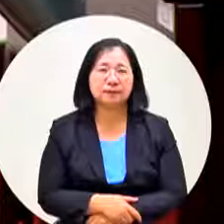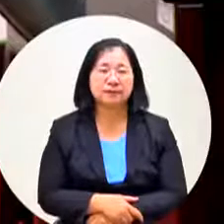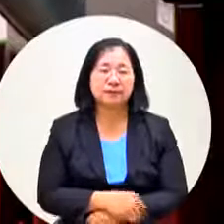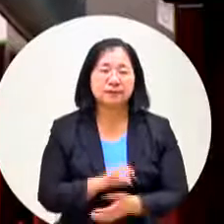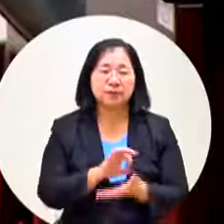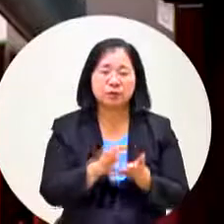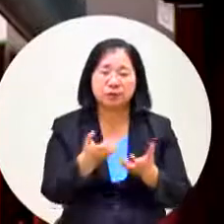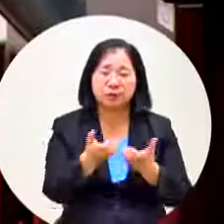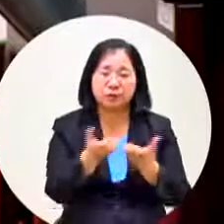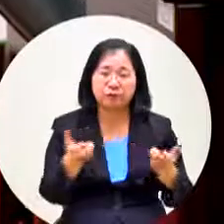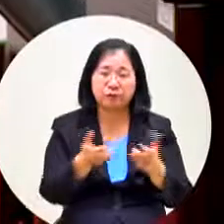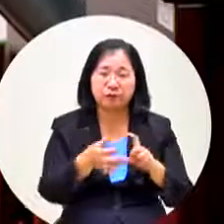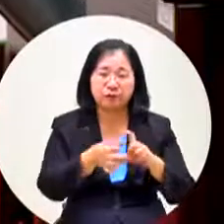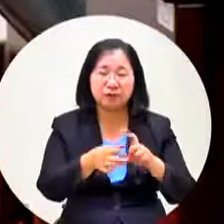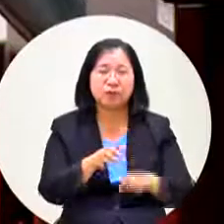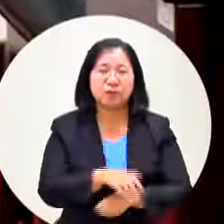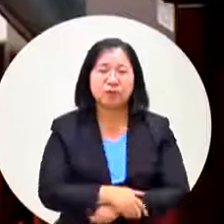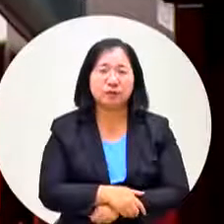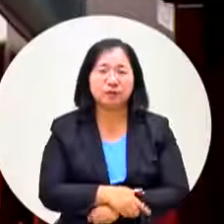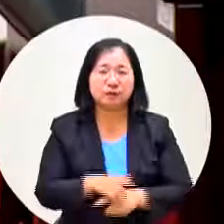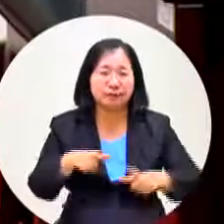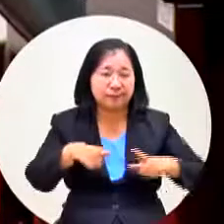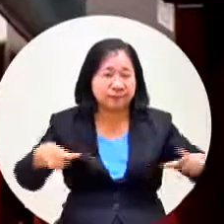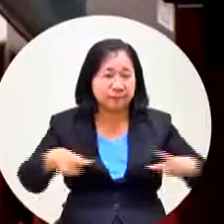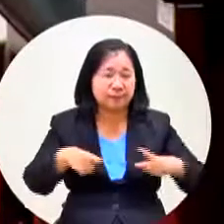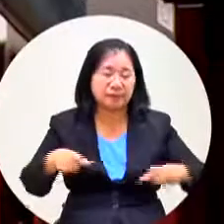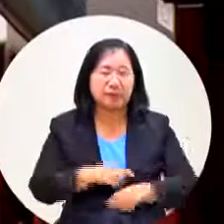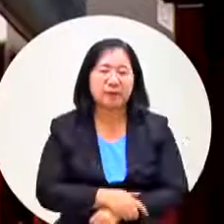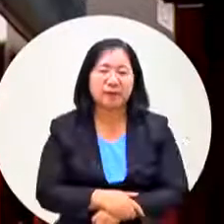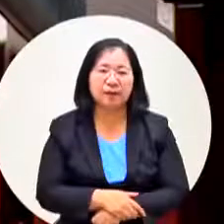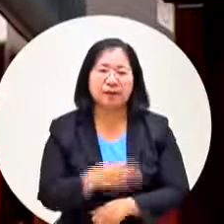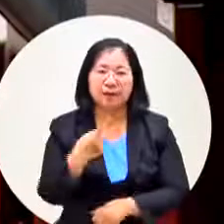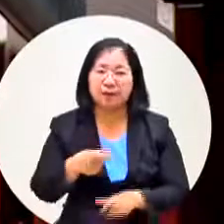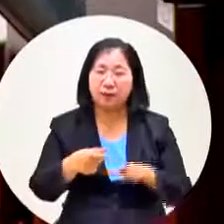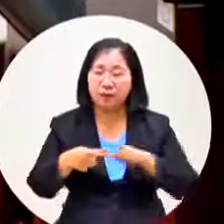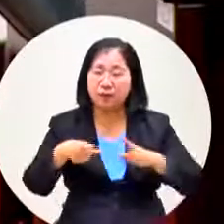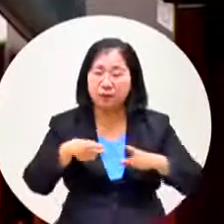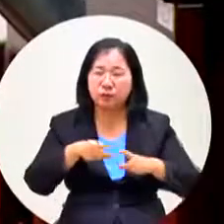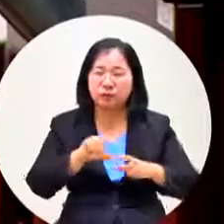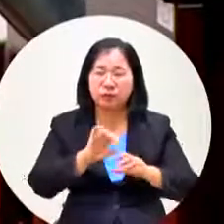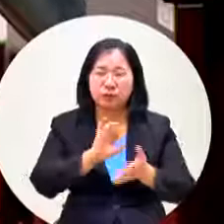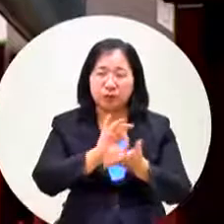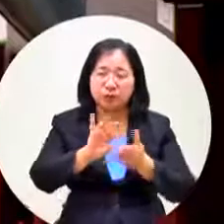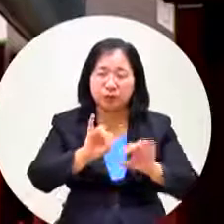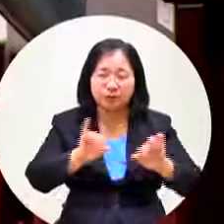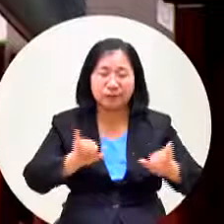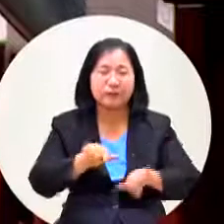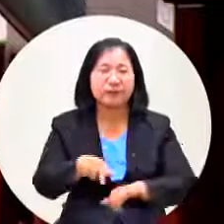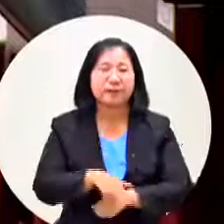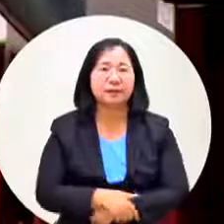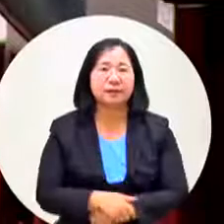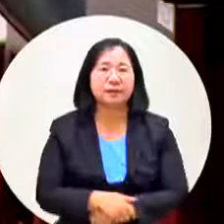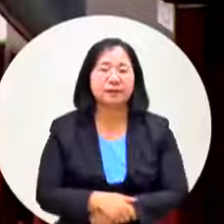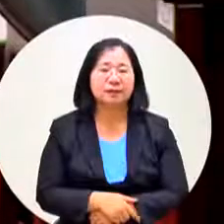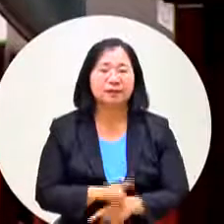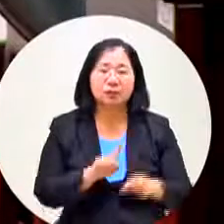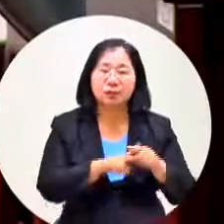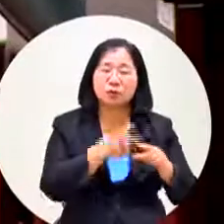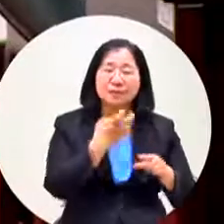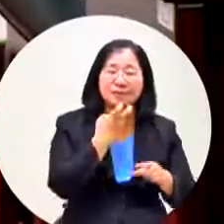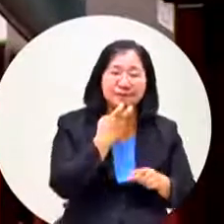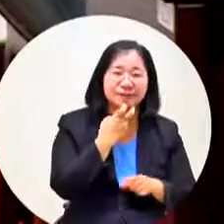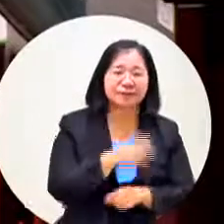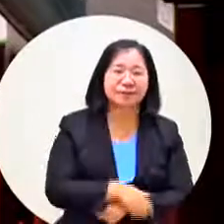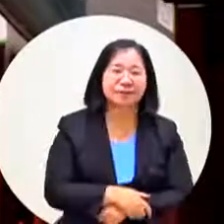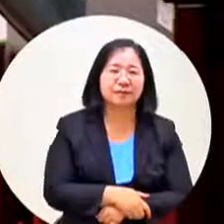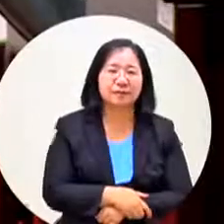是国有财产局的，啊，但是管理者是咱这个啊农业局。啊，那么咱是不是会当